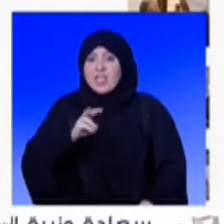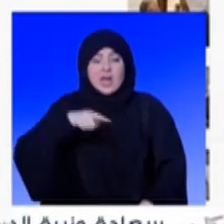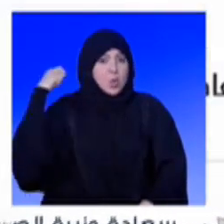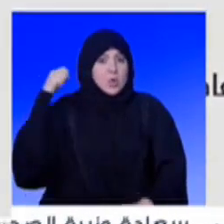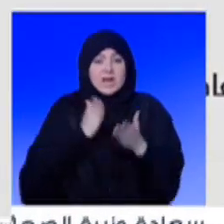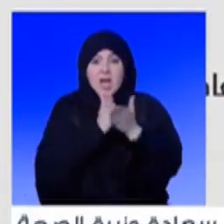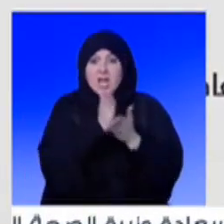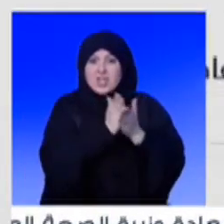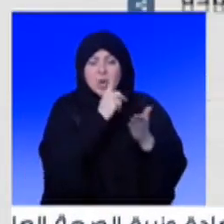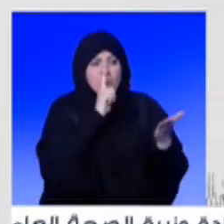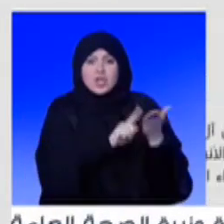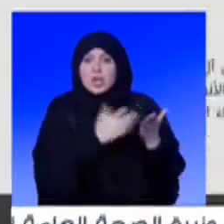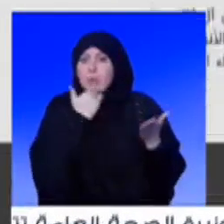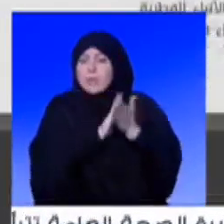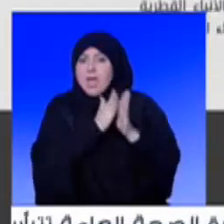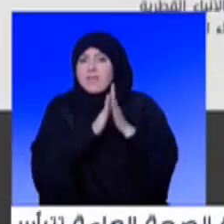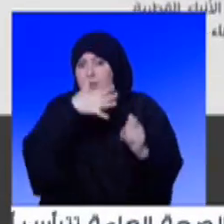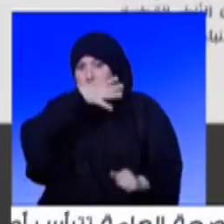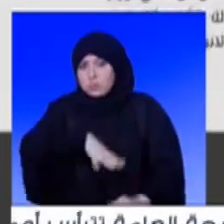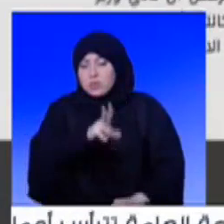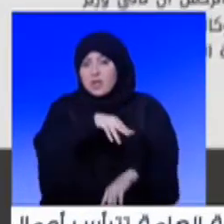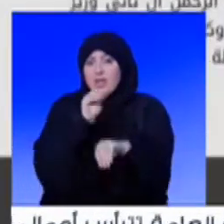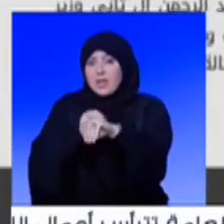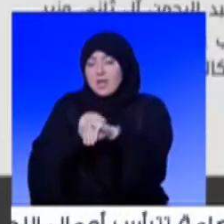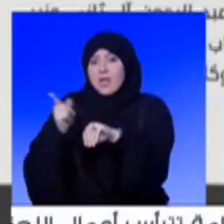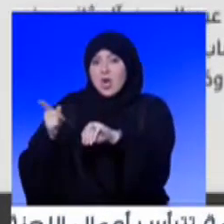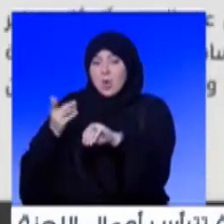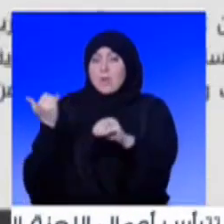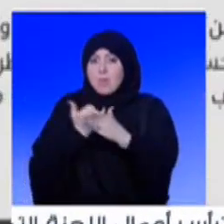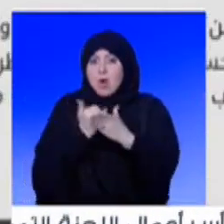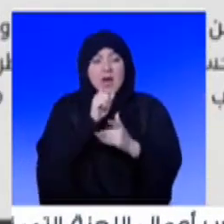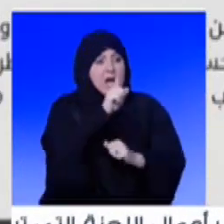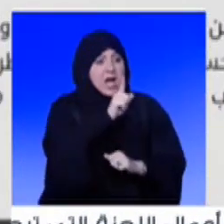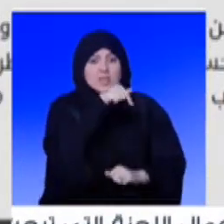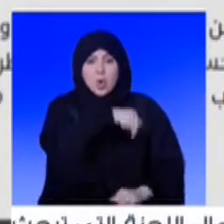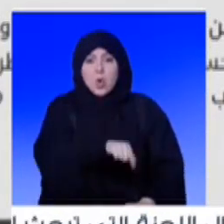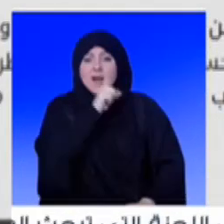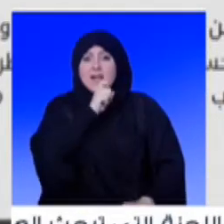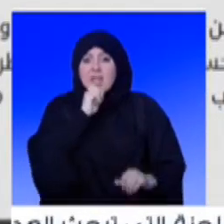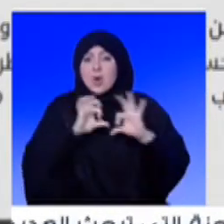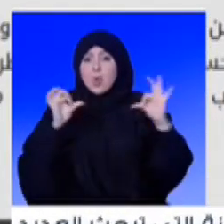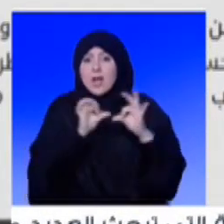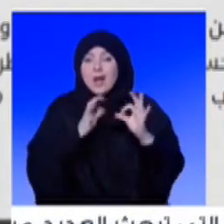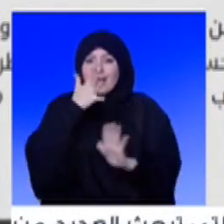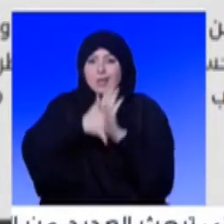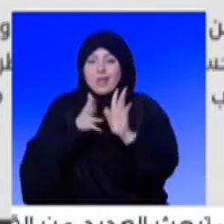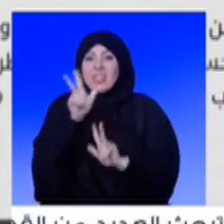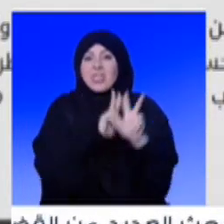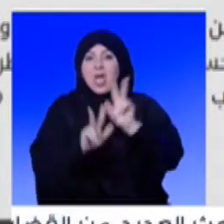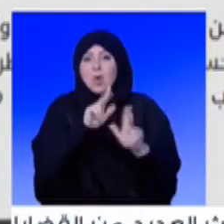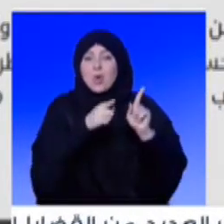وزير الخارجيه مؤكده ان التصريحات التي نسبت لسعادته في حساب وكاله الانباء القطريه على تويتر مفبركه